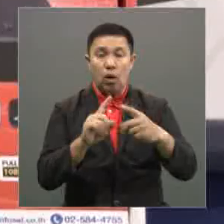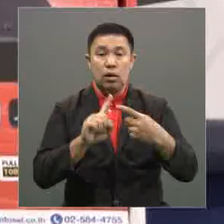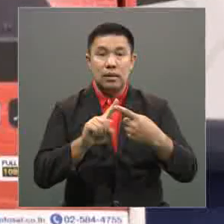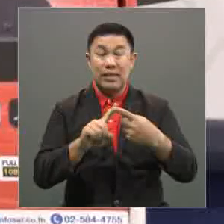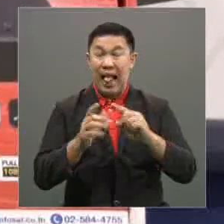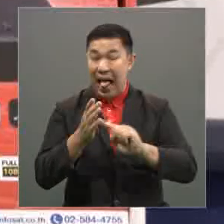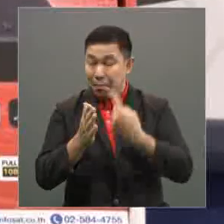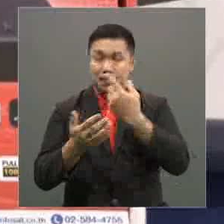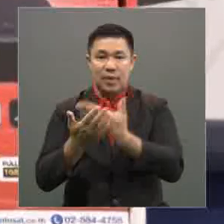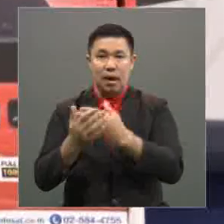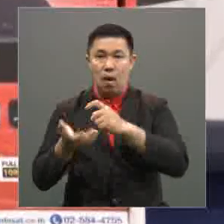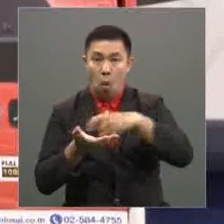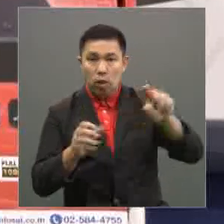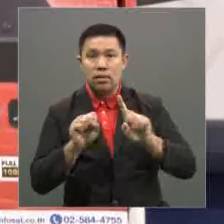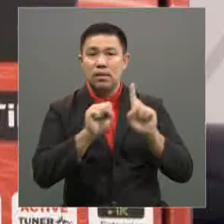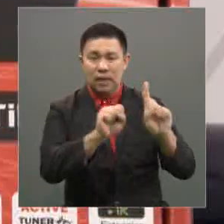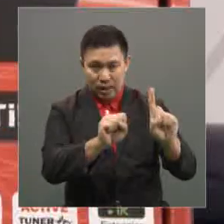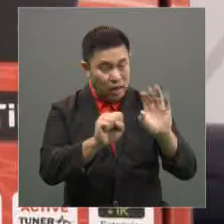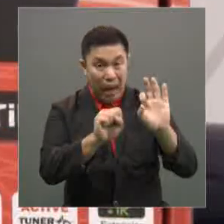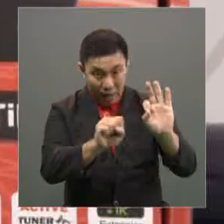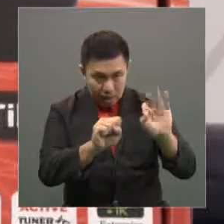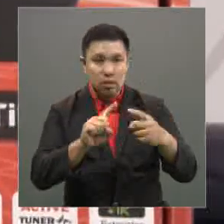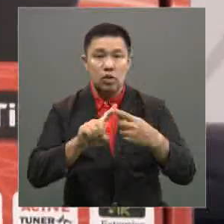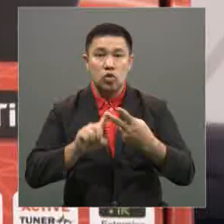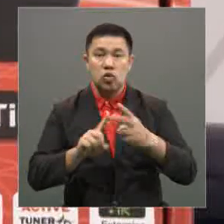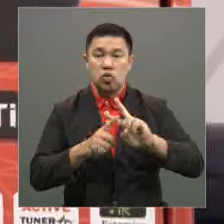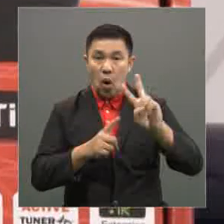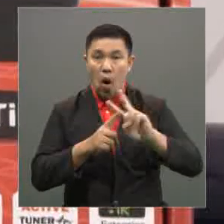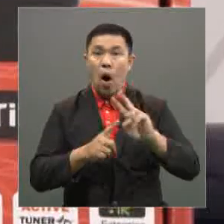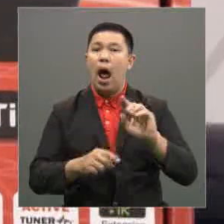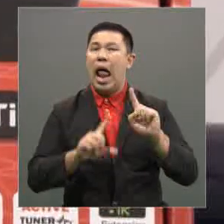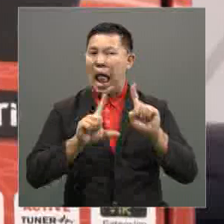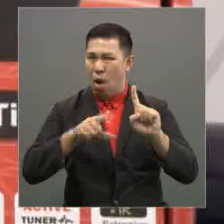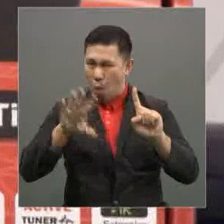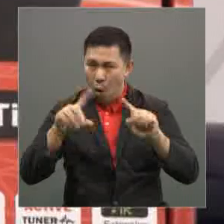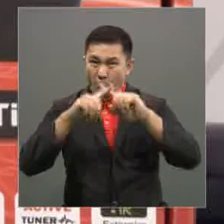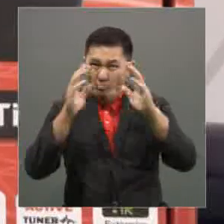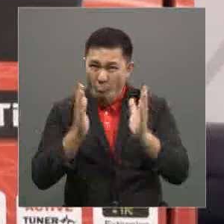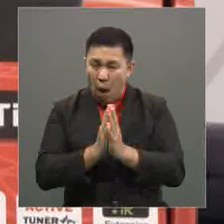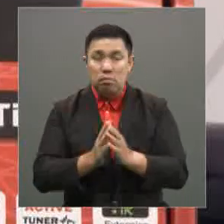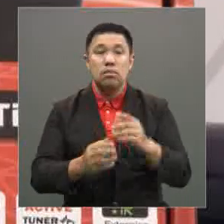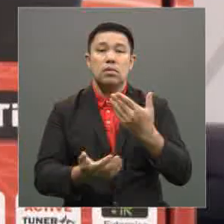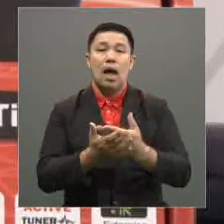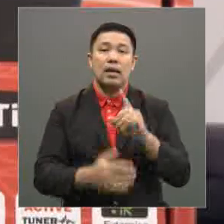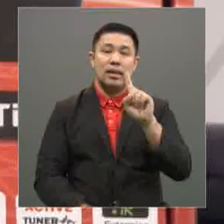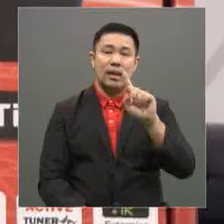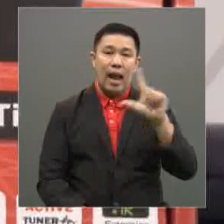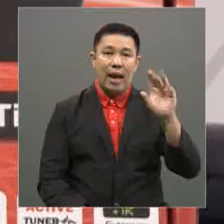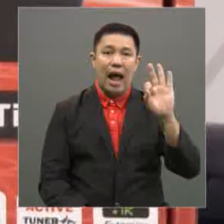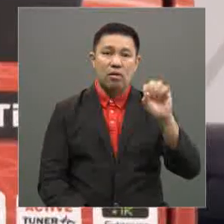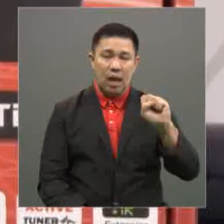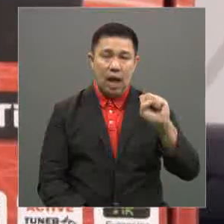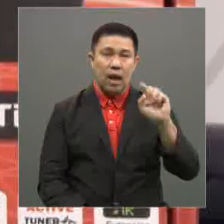900,000กว่าบาทครั้งที่ 2ล้านกว่าบาทรวมทั้งสิ้นเกือบ 2ล้านนะคะ 1,999,999